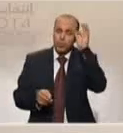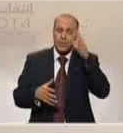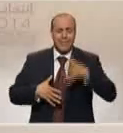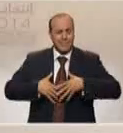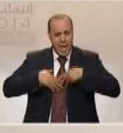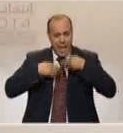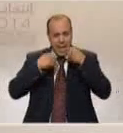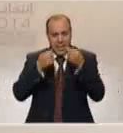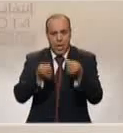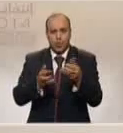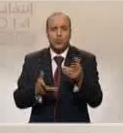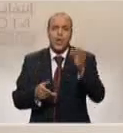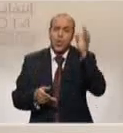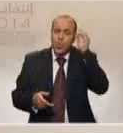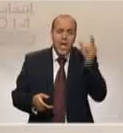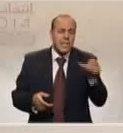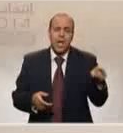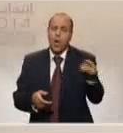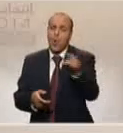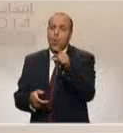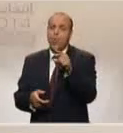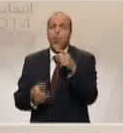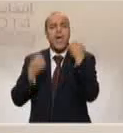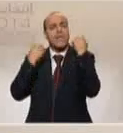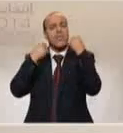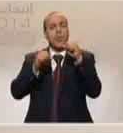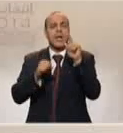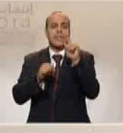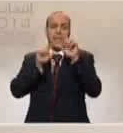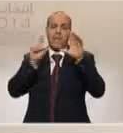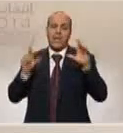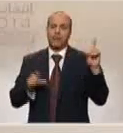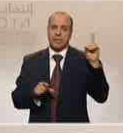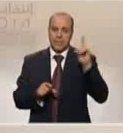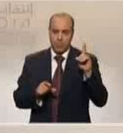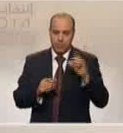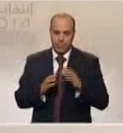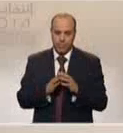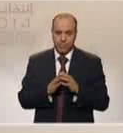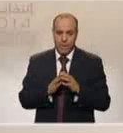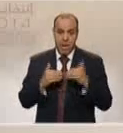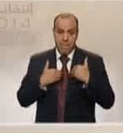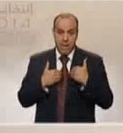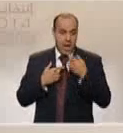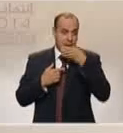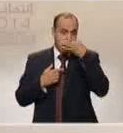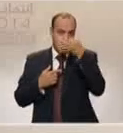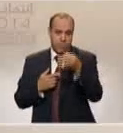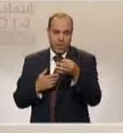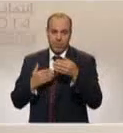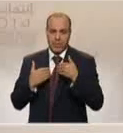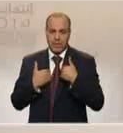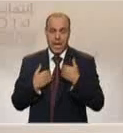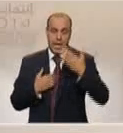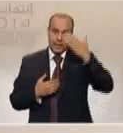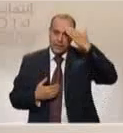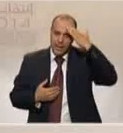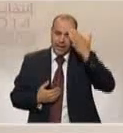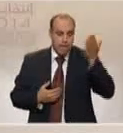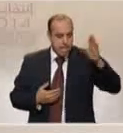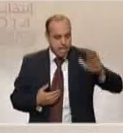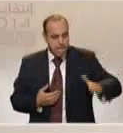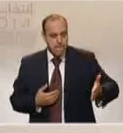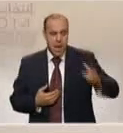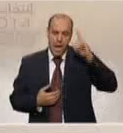تضحيات التوانسه وهو ثوره 17 ديسمبر فنبقى كلمتي بتحيه لشهداء